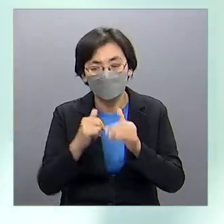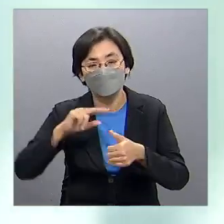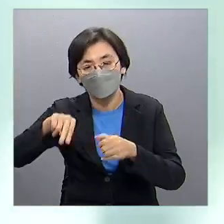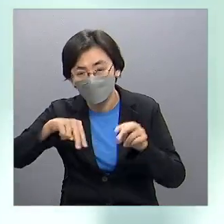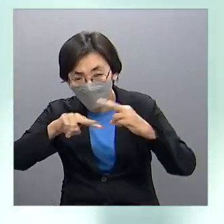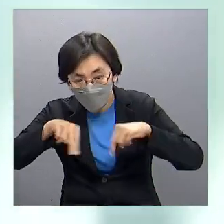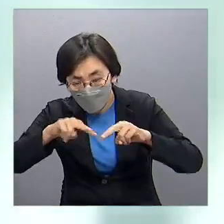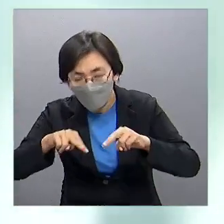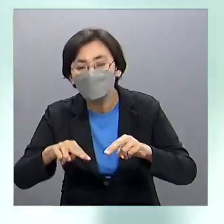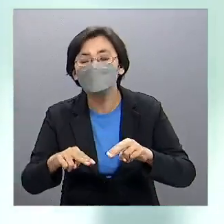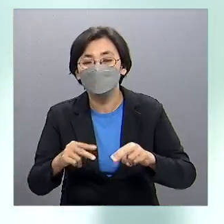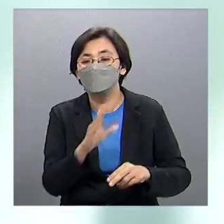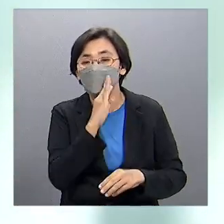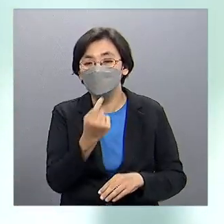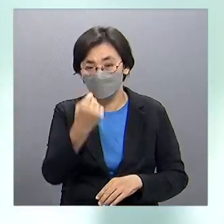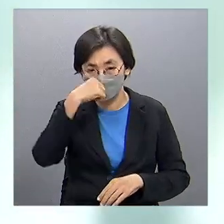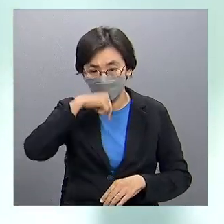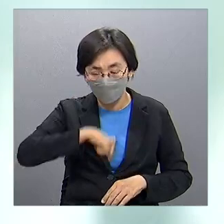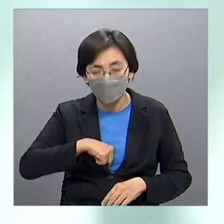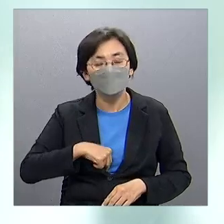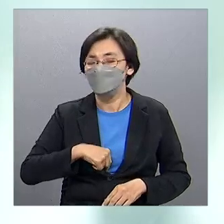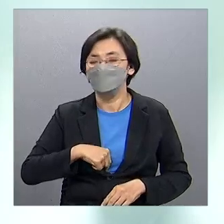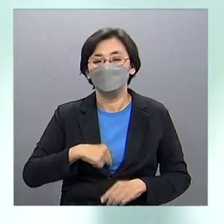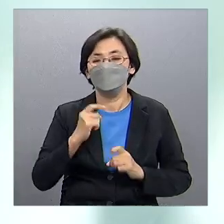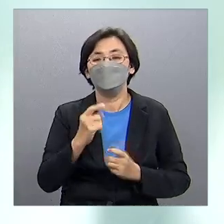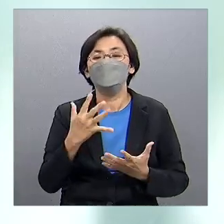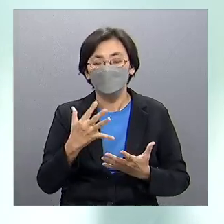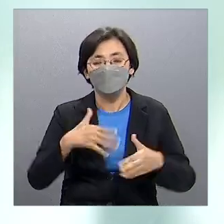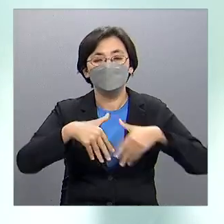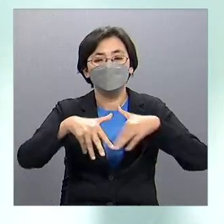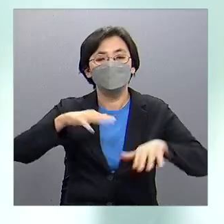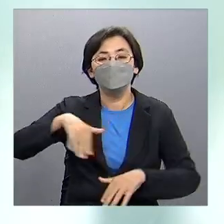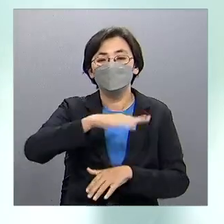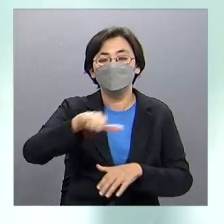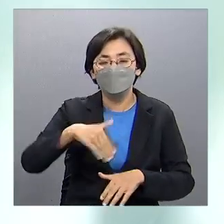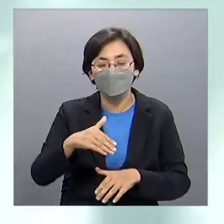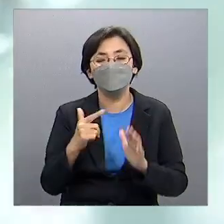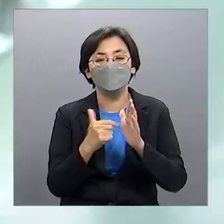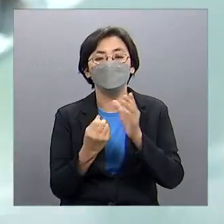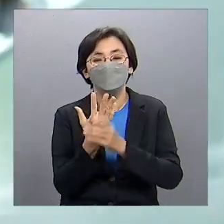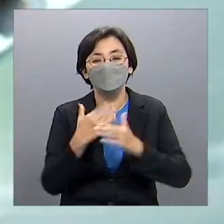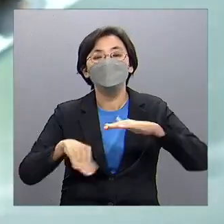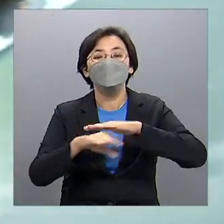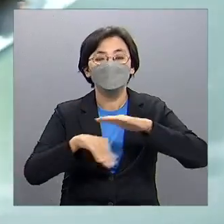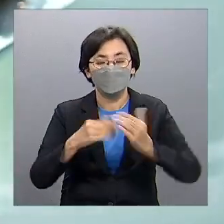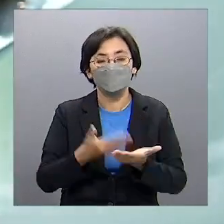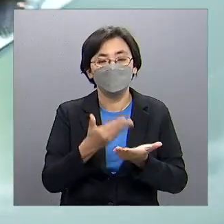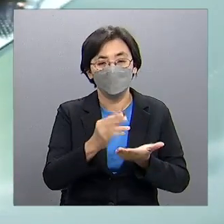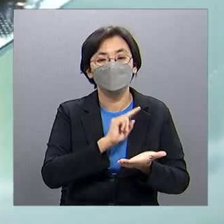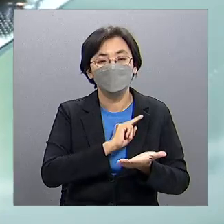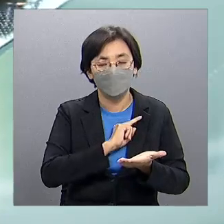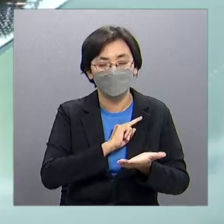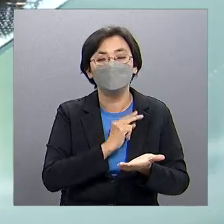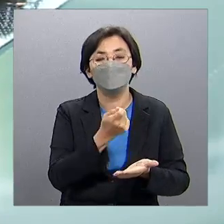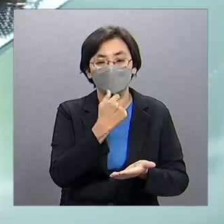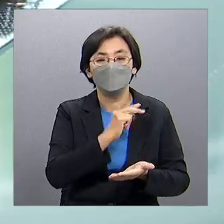ในร่างกายเนี่ยมาค่อนข้างรัดกุมแล้วเพราะฉะนั้นประชาชนทั่วไปก็ใช้ยาในสารสุขมูลฐานได้เลย ค่ะแต่คือก็ต้องไปซื้อตามแหล่